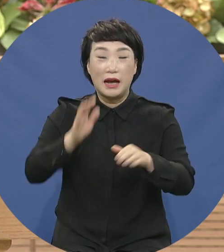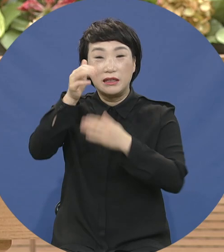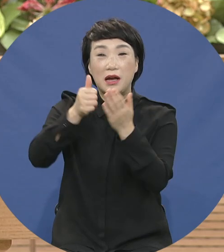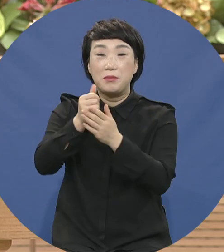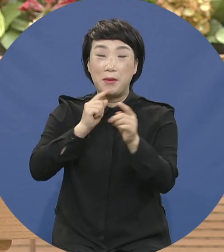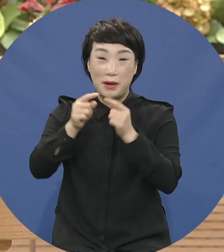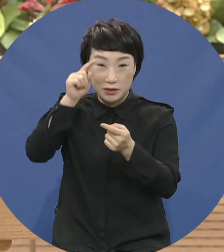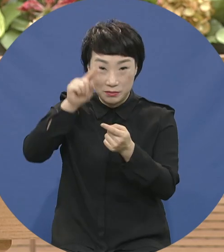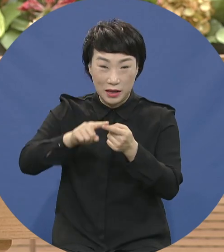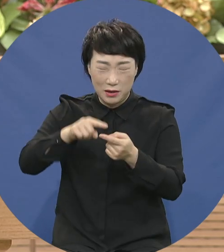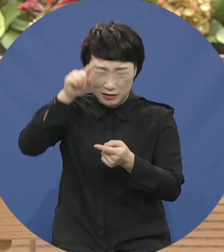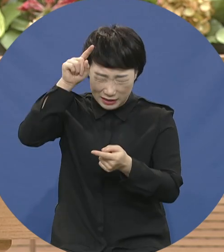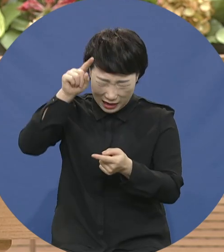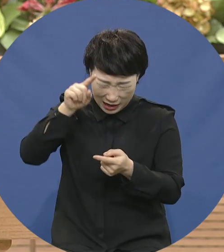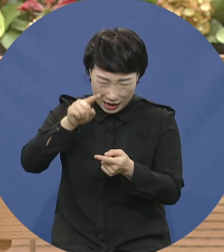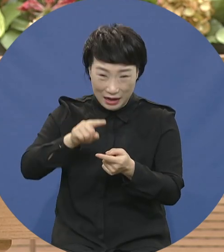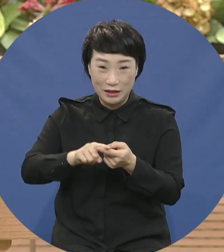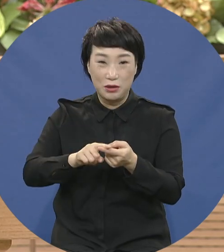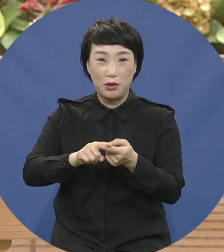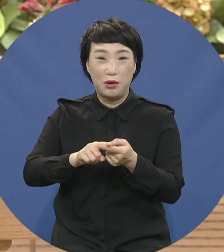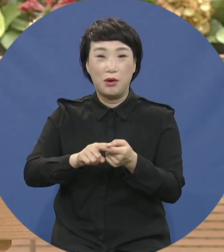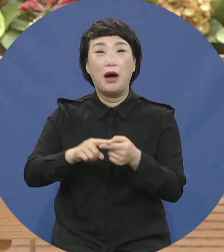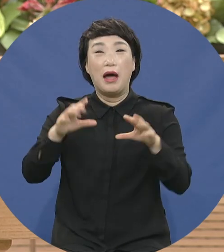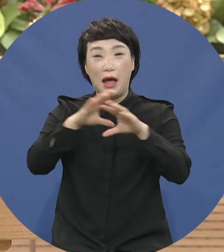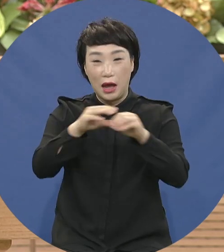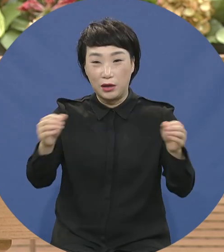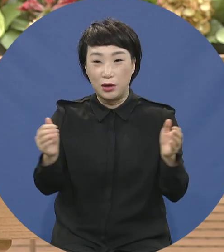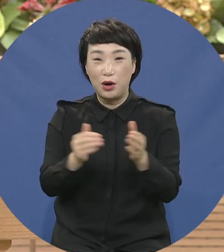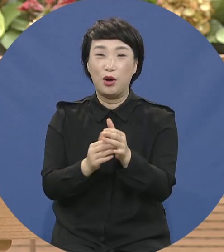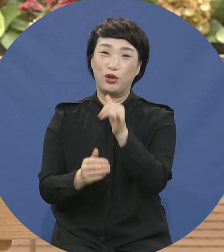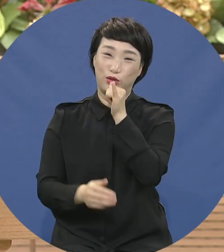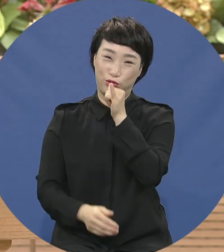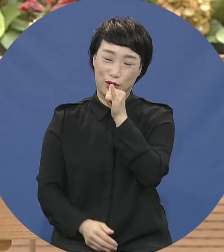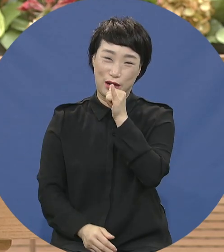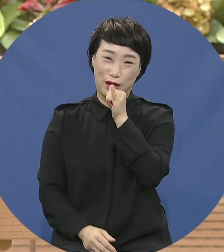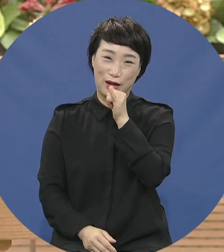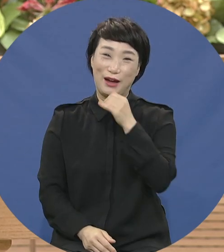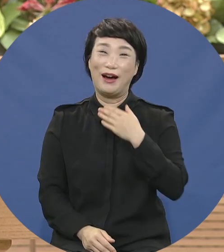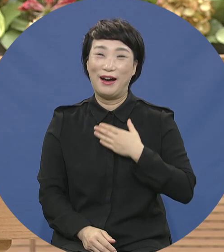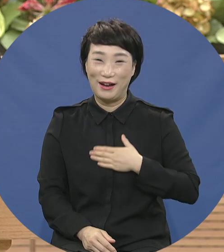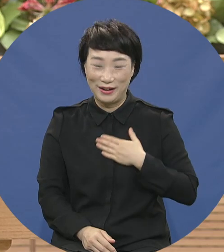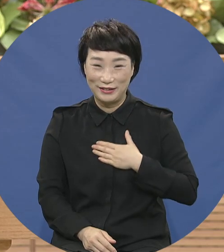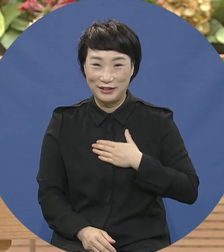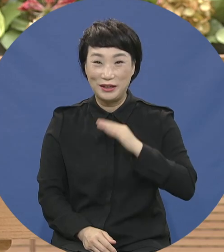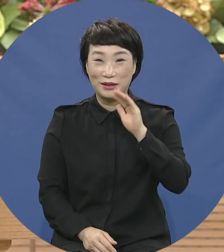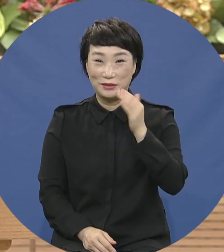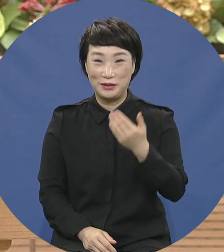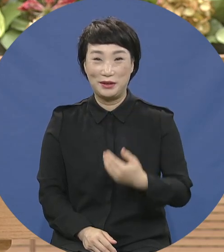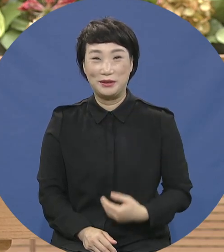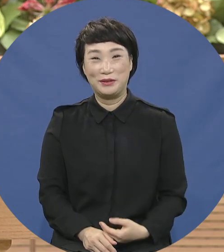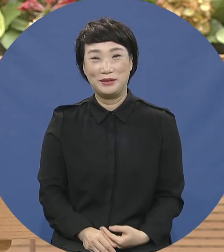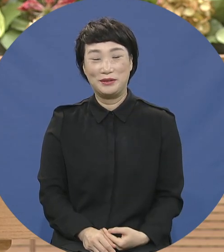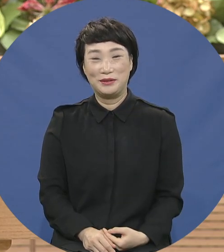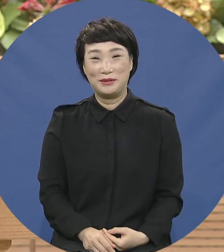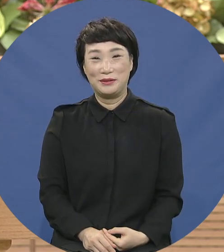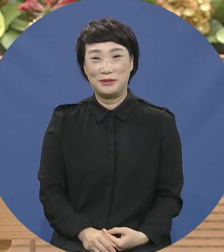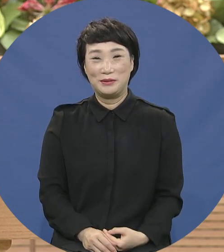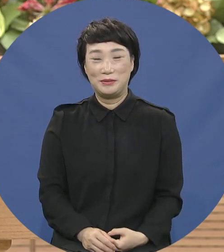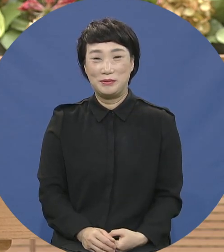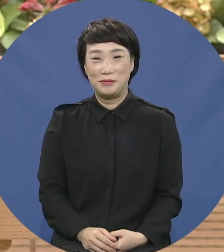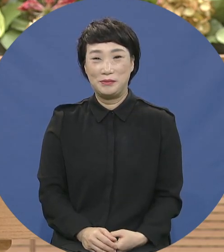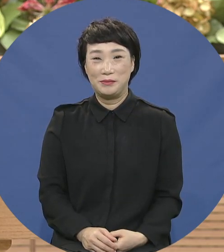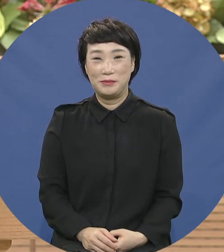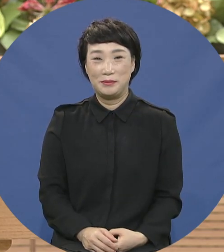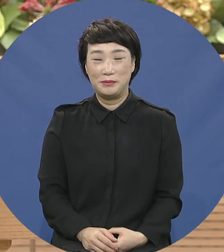하신 말씀을 그대로 해결하시는 분이시다 하는 것을